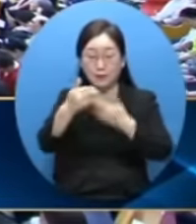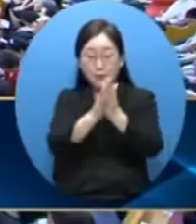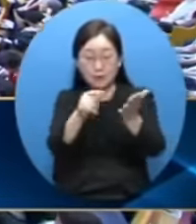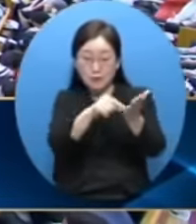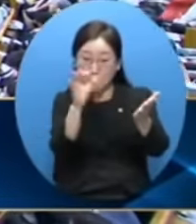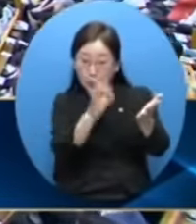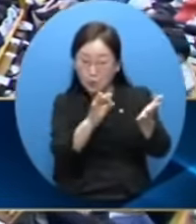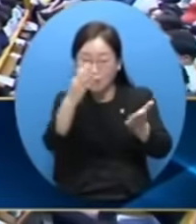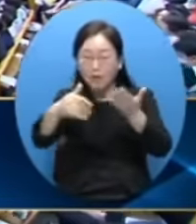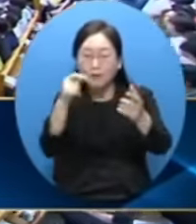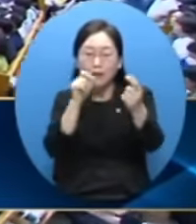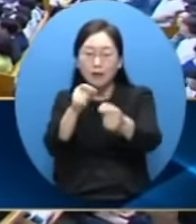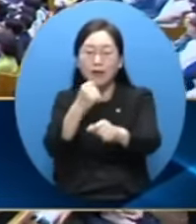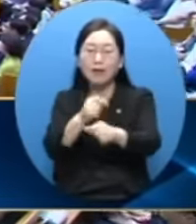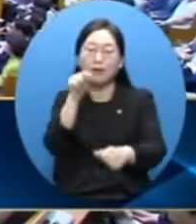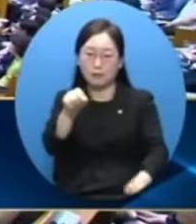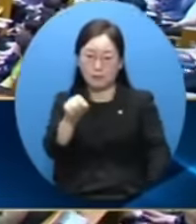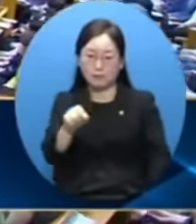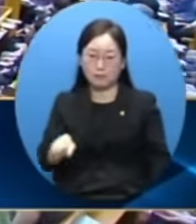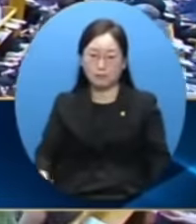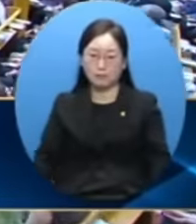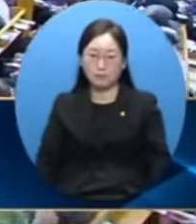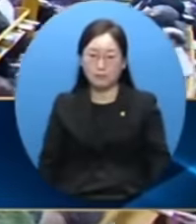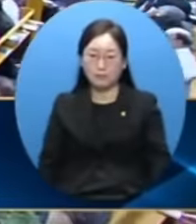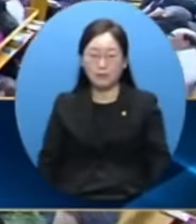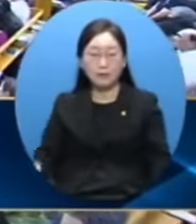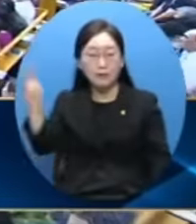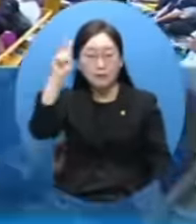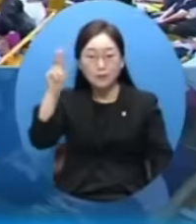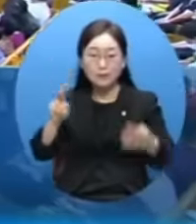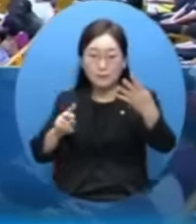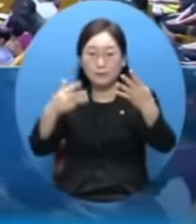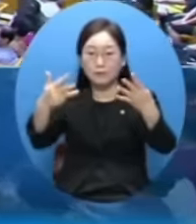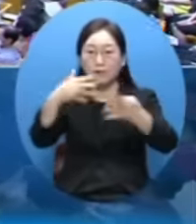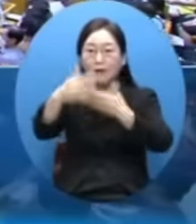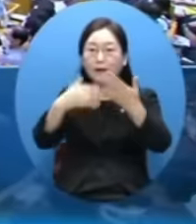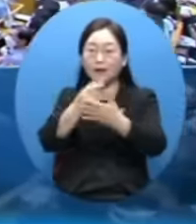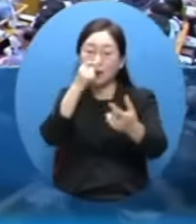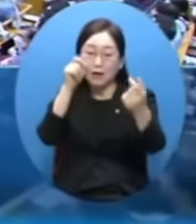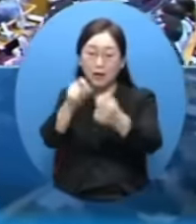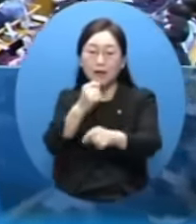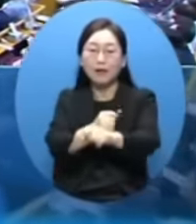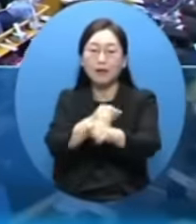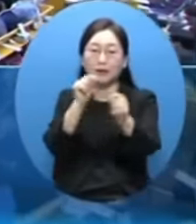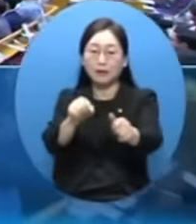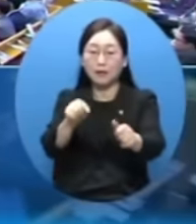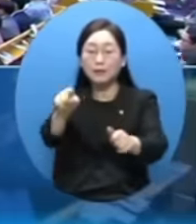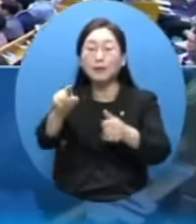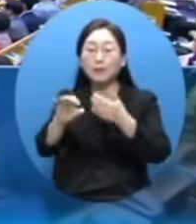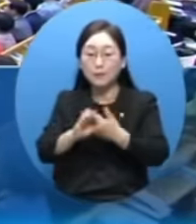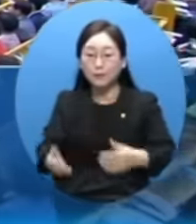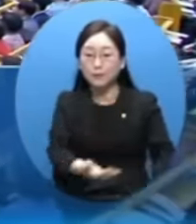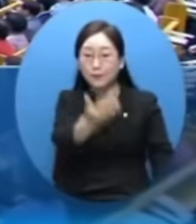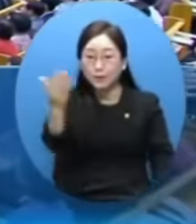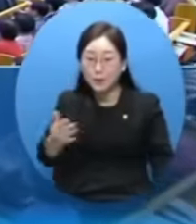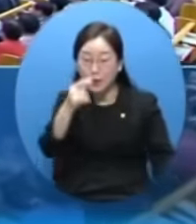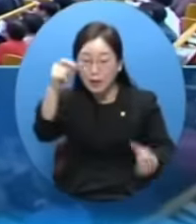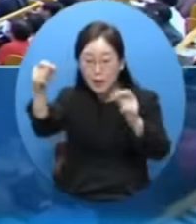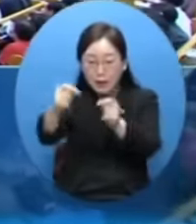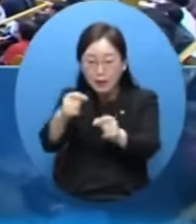하라고 말씀합니다. 야고보서 4장 8절입니다. 하나님을 가까이 하라. 그리하면 너희를